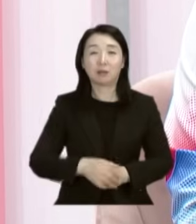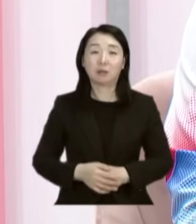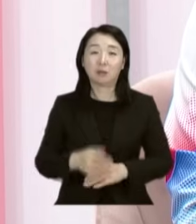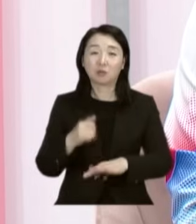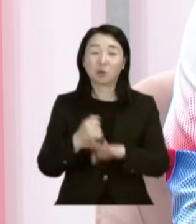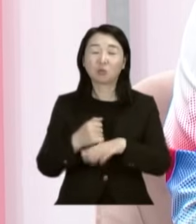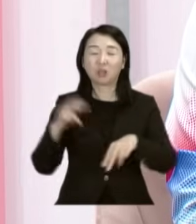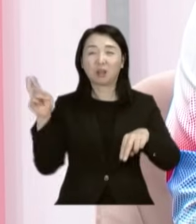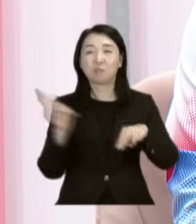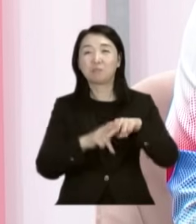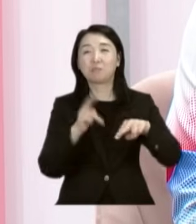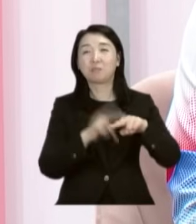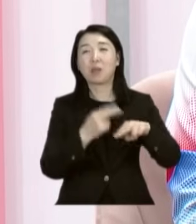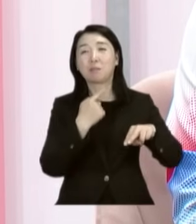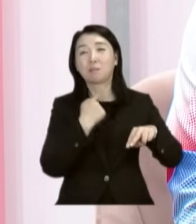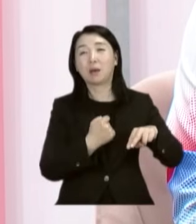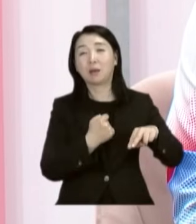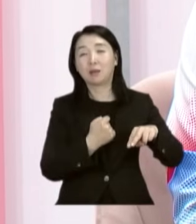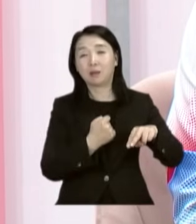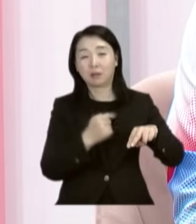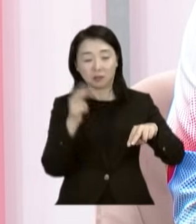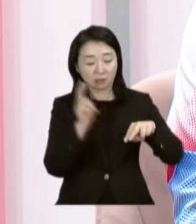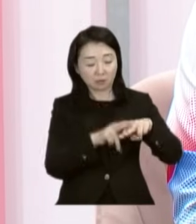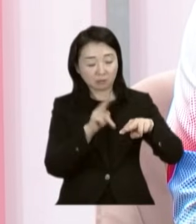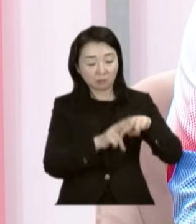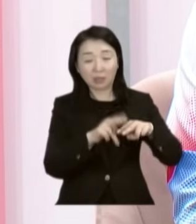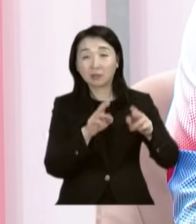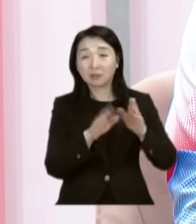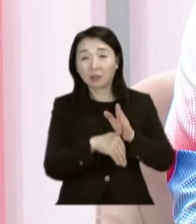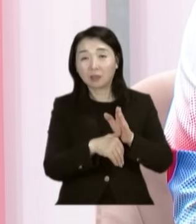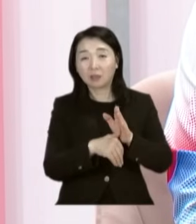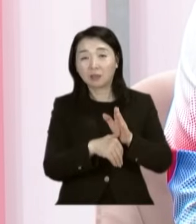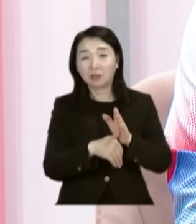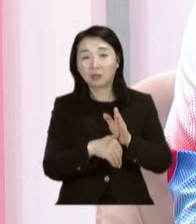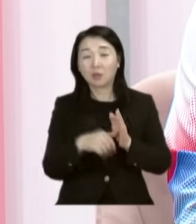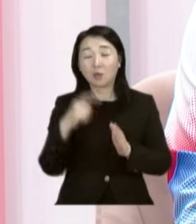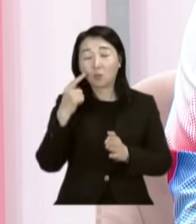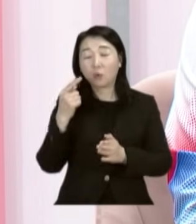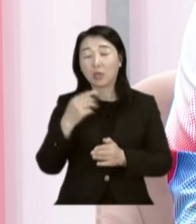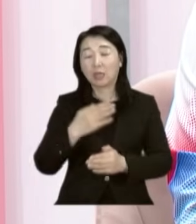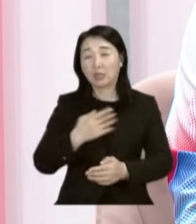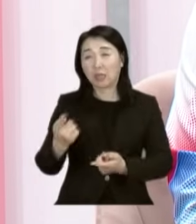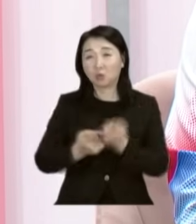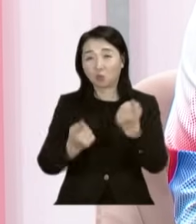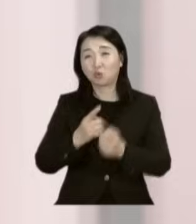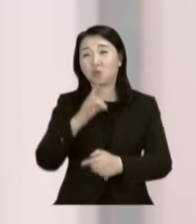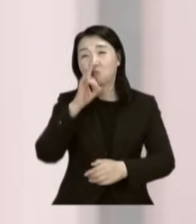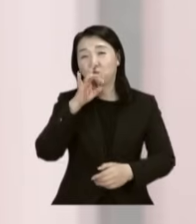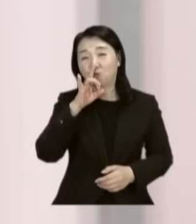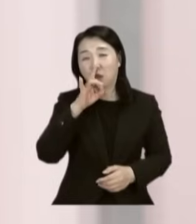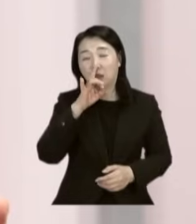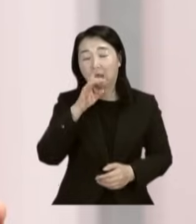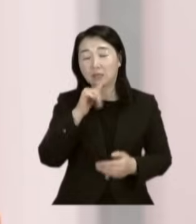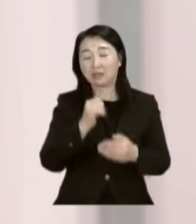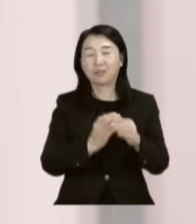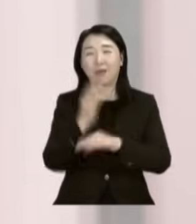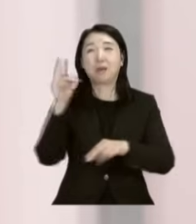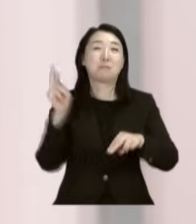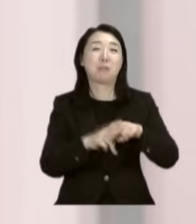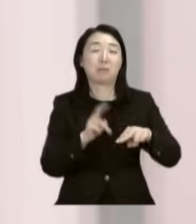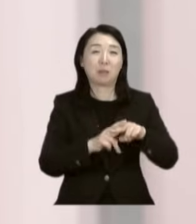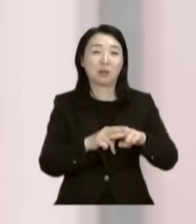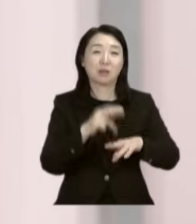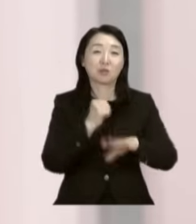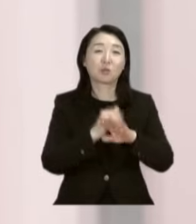좀 매를 들었거든요 매를 들었었는데 그때 좀 어 이게 조절이 안 돼서 과하게 그래서 그때 애가